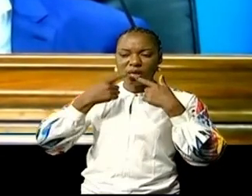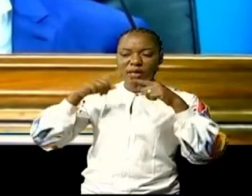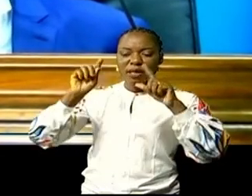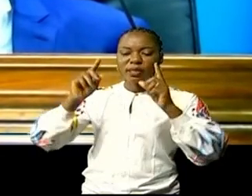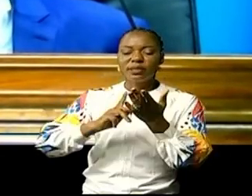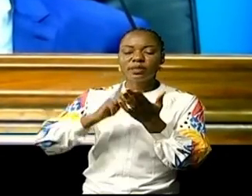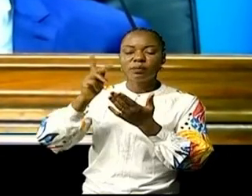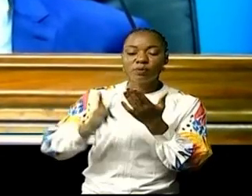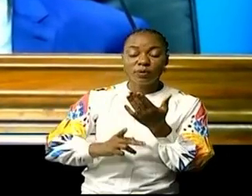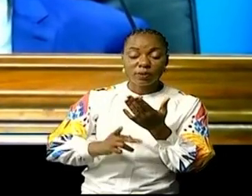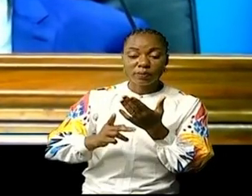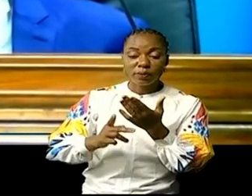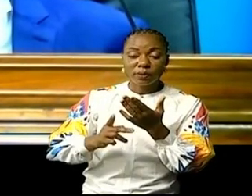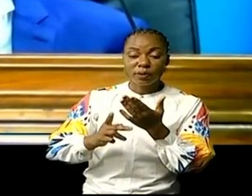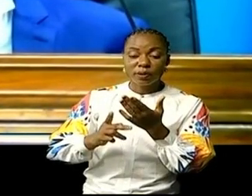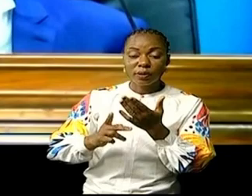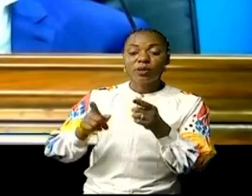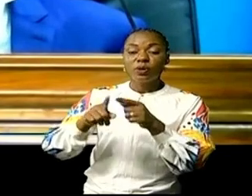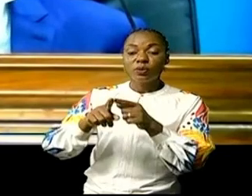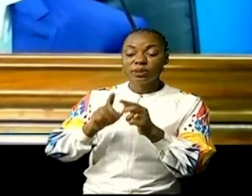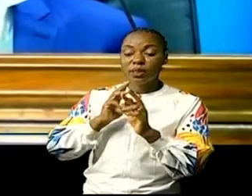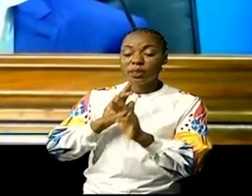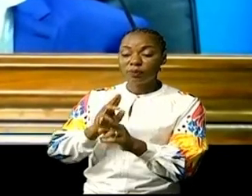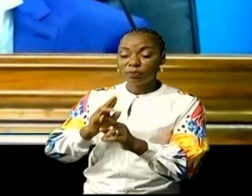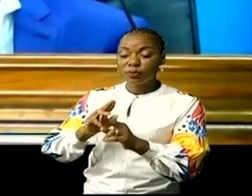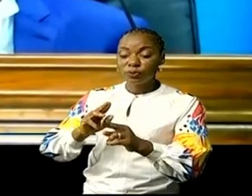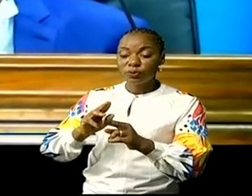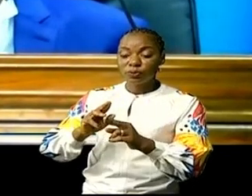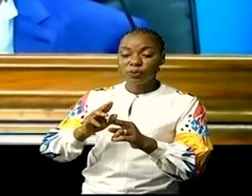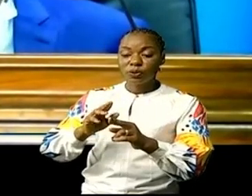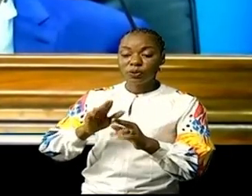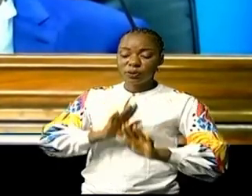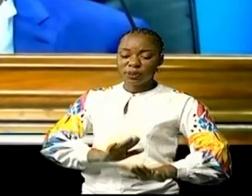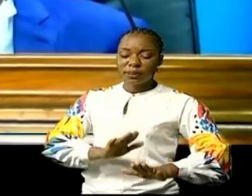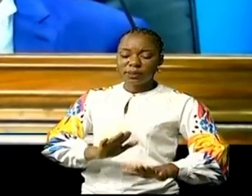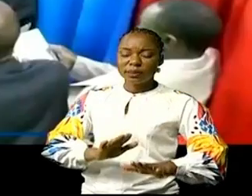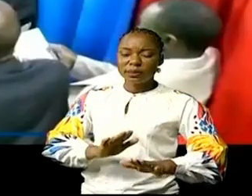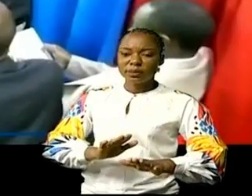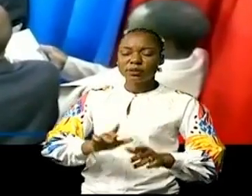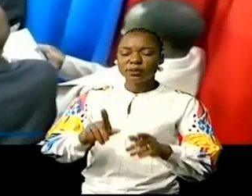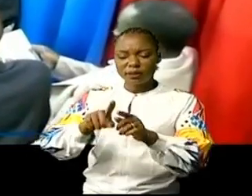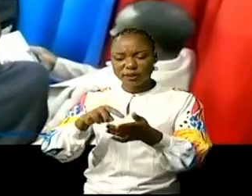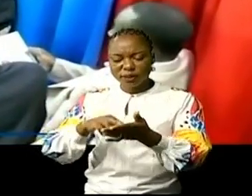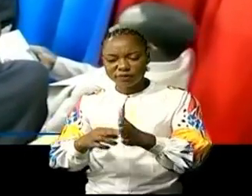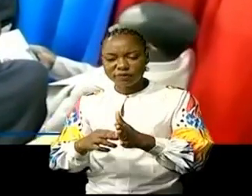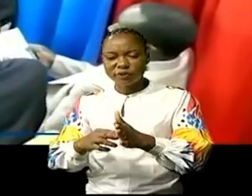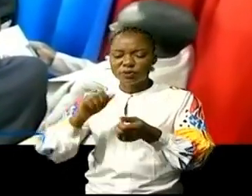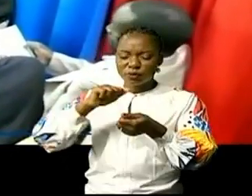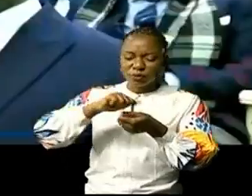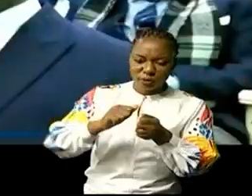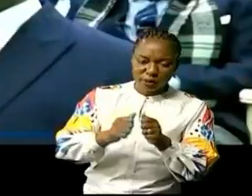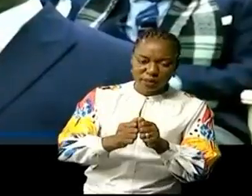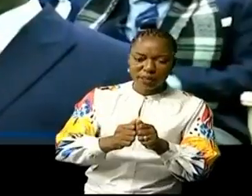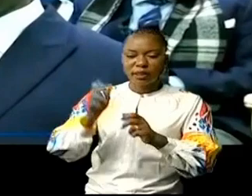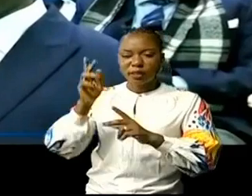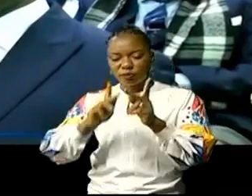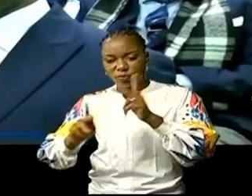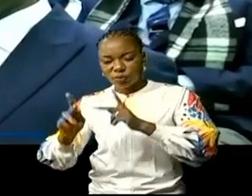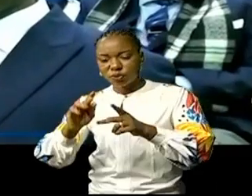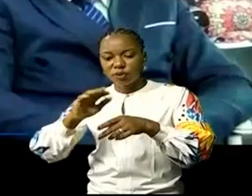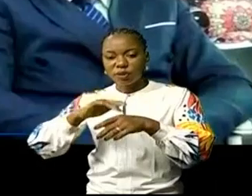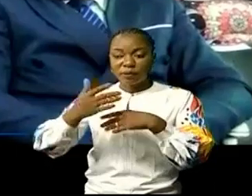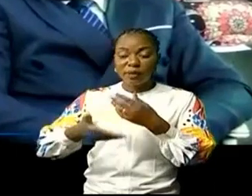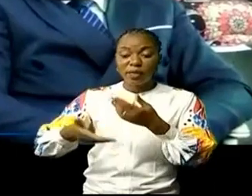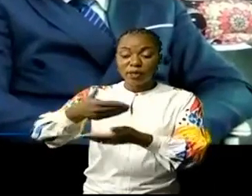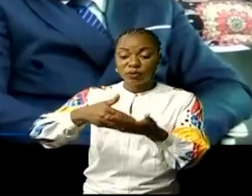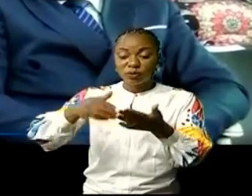programme et à mieux répondre aux attentes de nos populations. En ce qui concerne la période de l'intercession, il est revenu